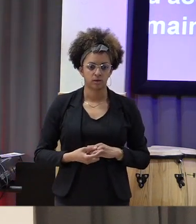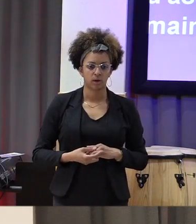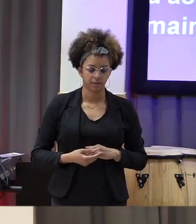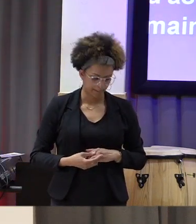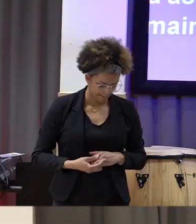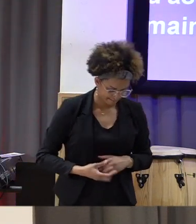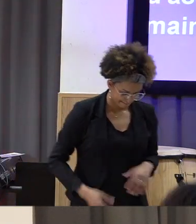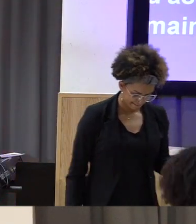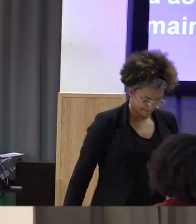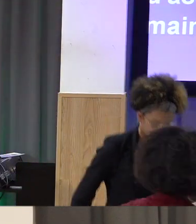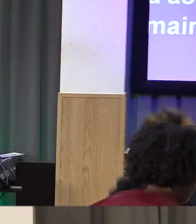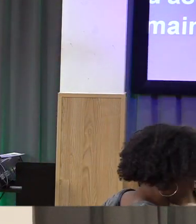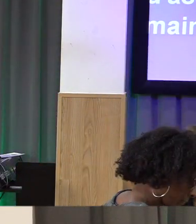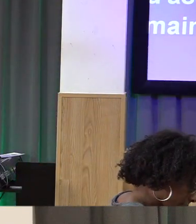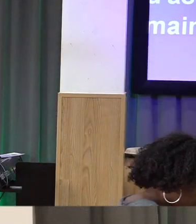Il dit,